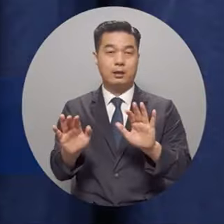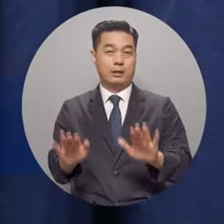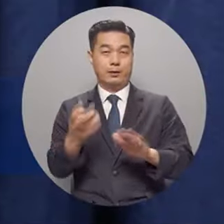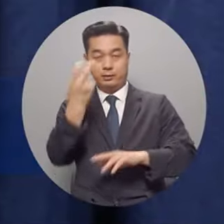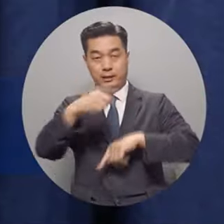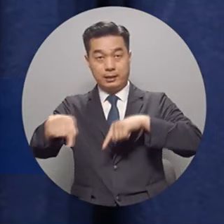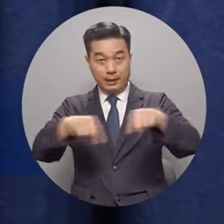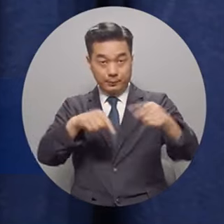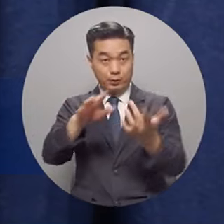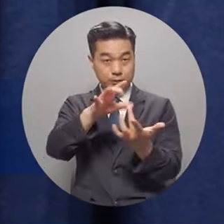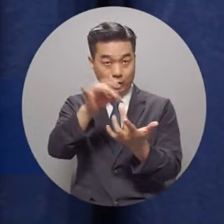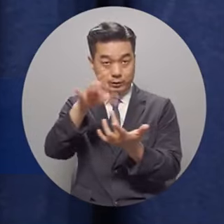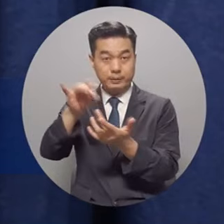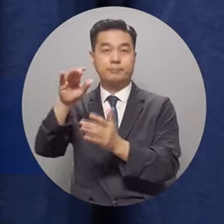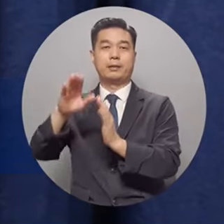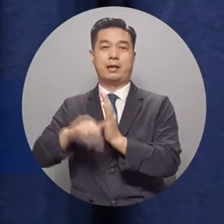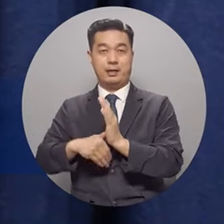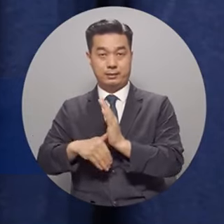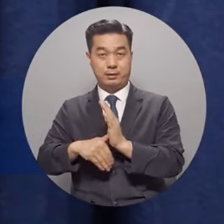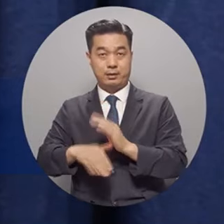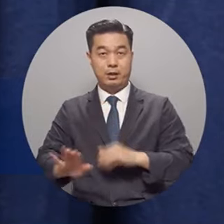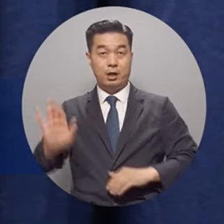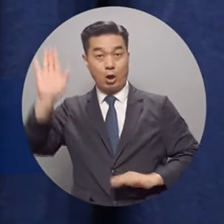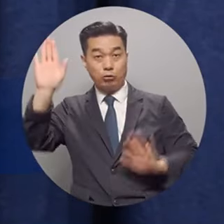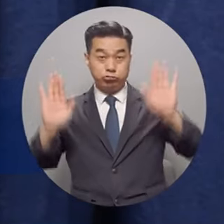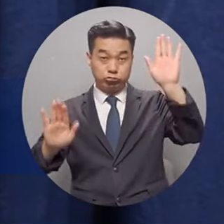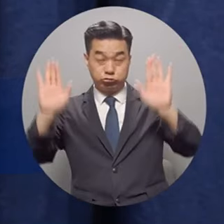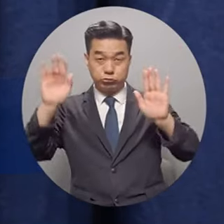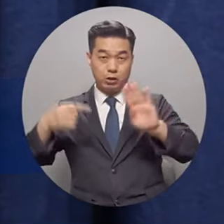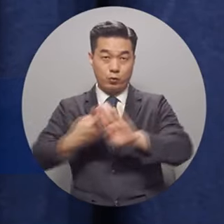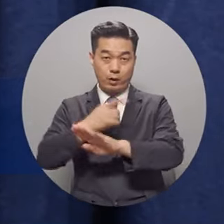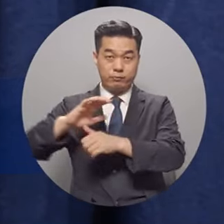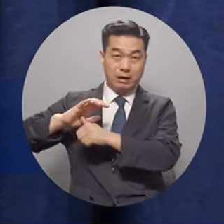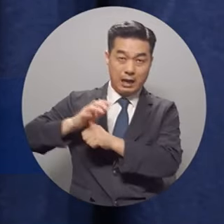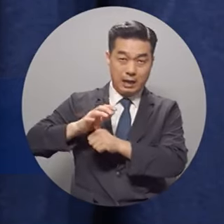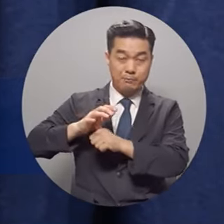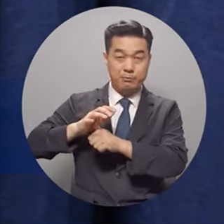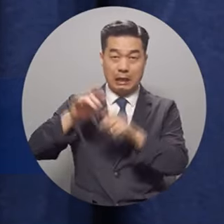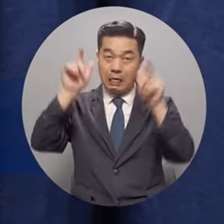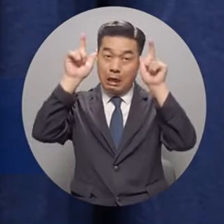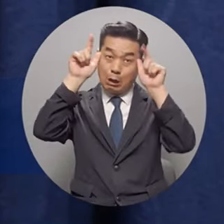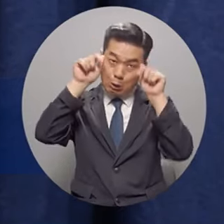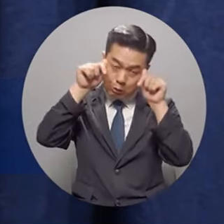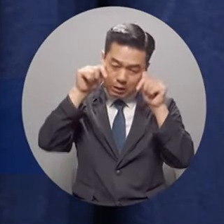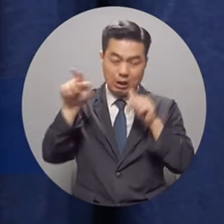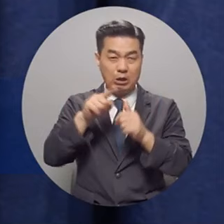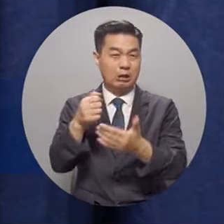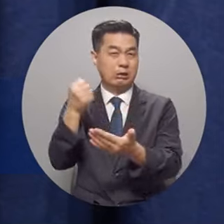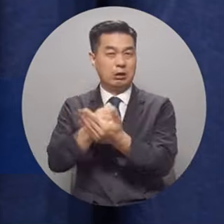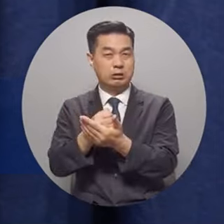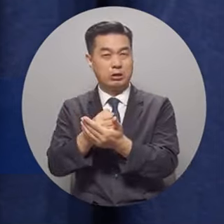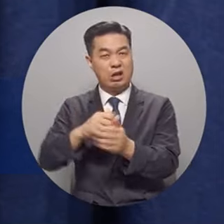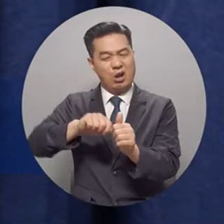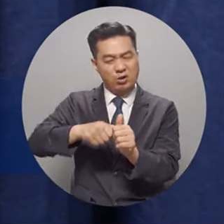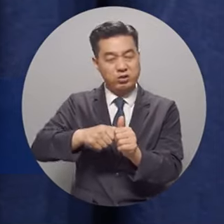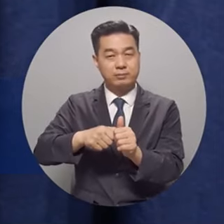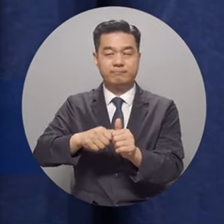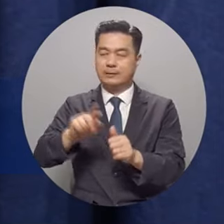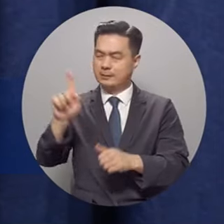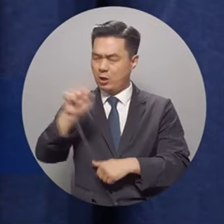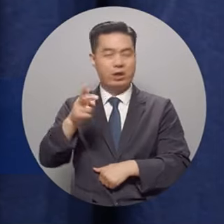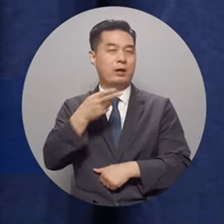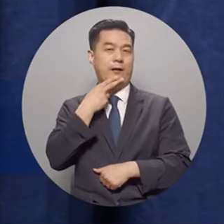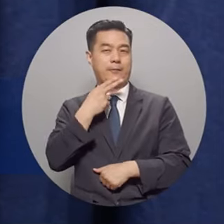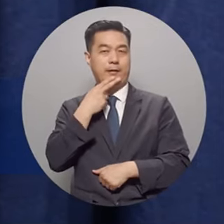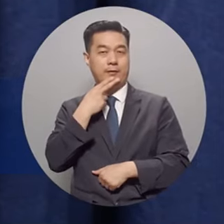감독 선임에 있어서는 고수로 외부의 압력에 의해서 이런 어떤 그 결정을 하는 거는